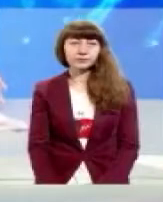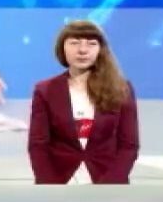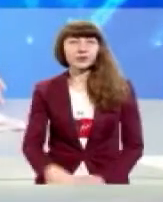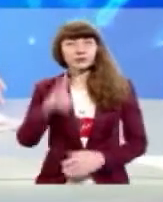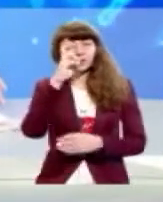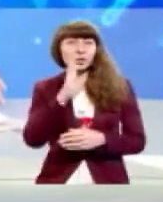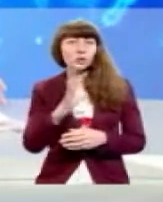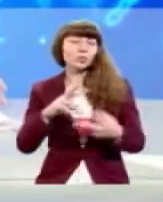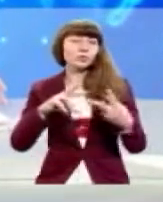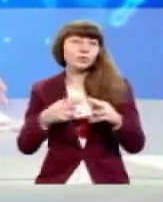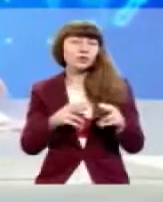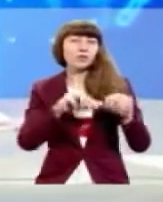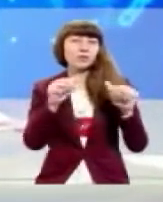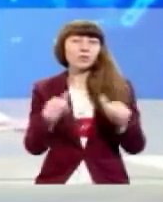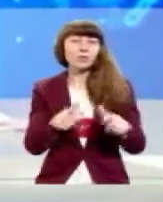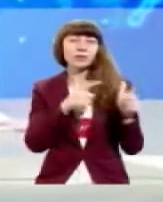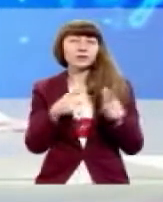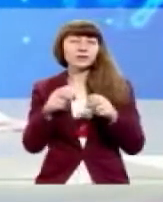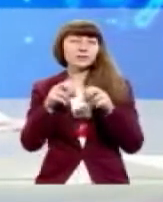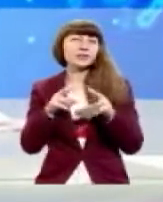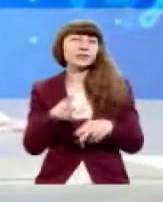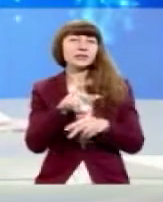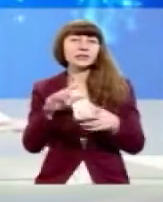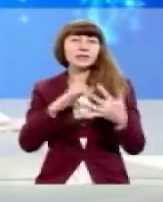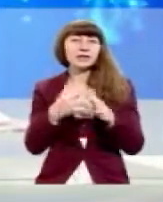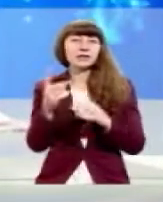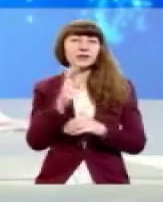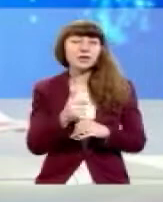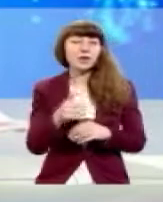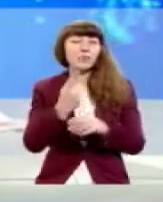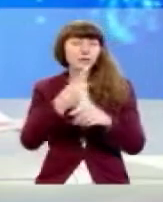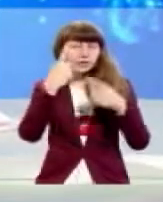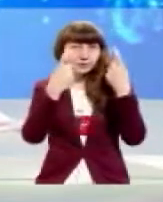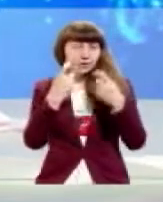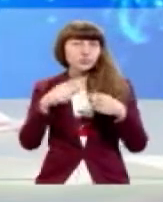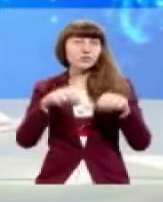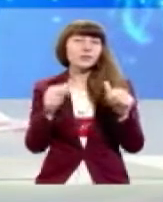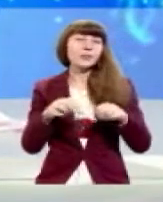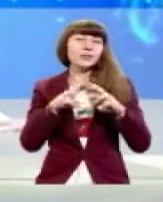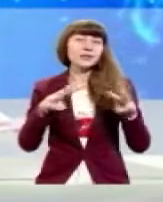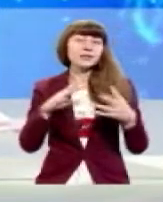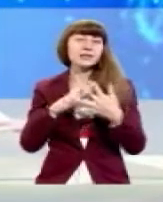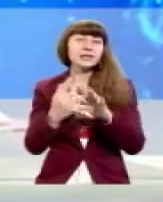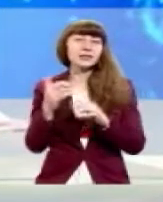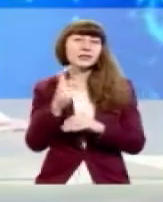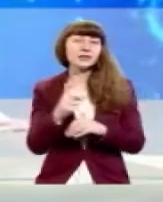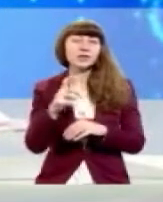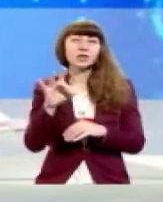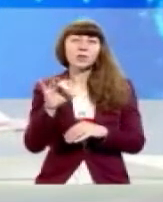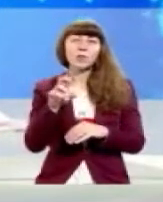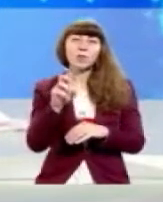В стране будет присмотрена методика подготовки специалистов сельского хозяйства. Об этом в Сенате сообщил министр сельского хозяйства